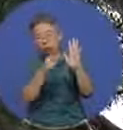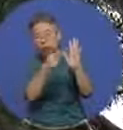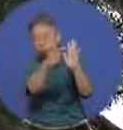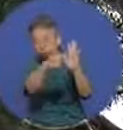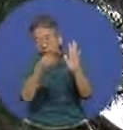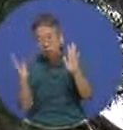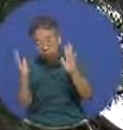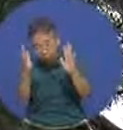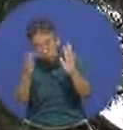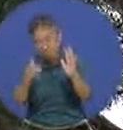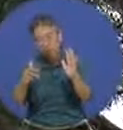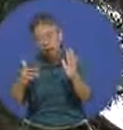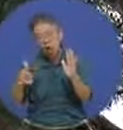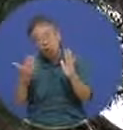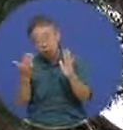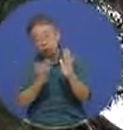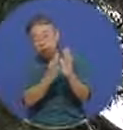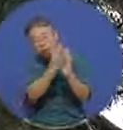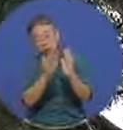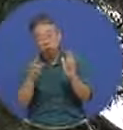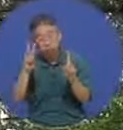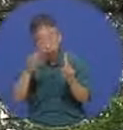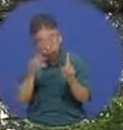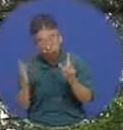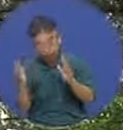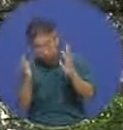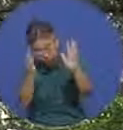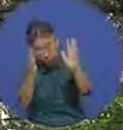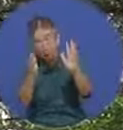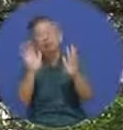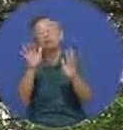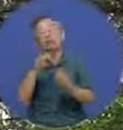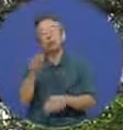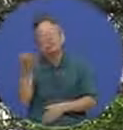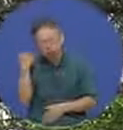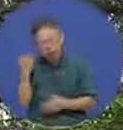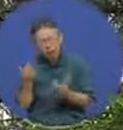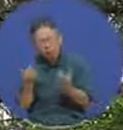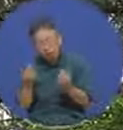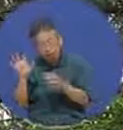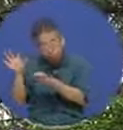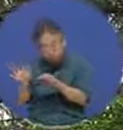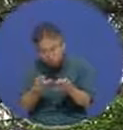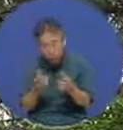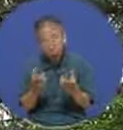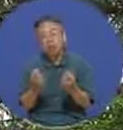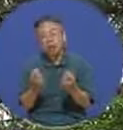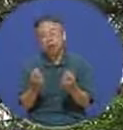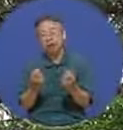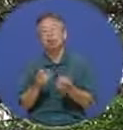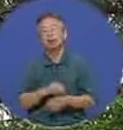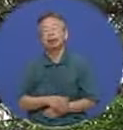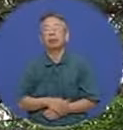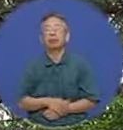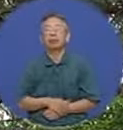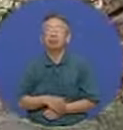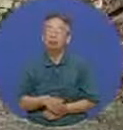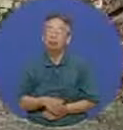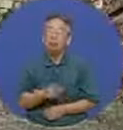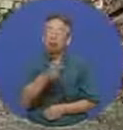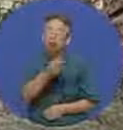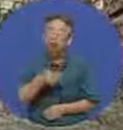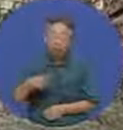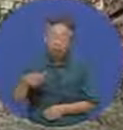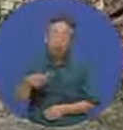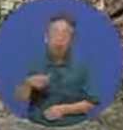す杉の古木が立ち並び、古の熊野古道の面影を色濃く残しています。熊野三山もて